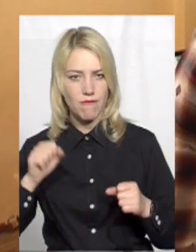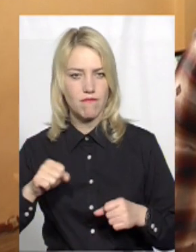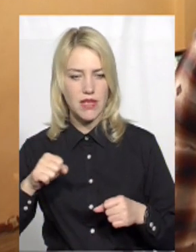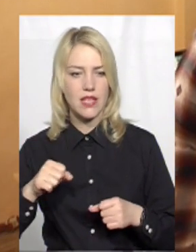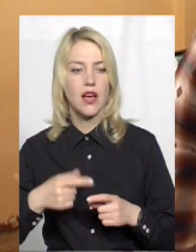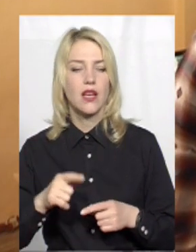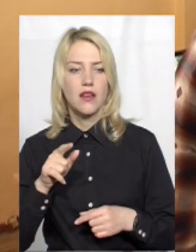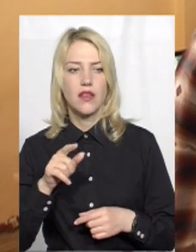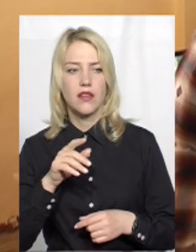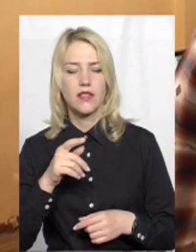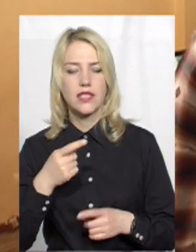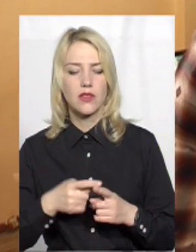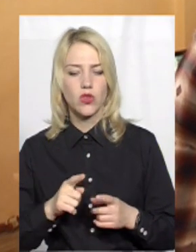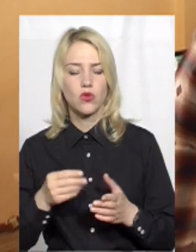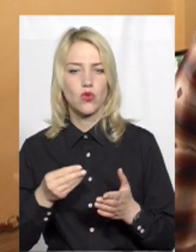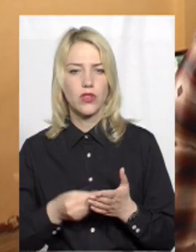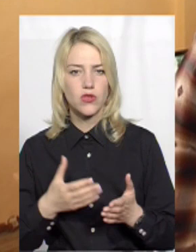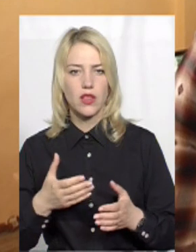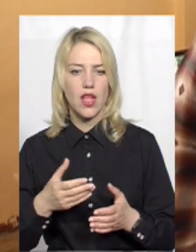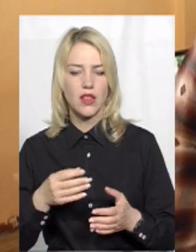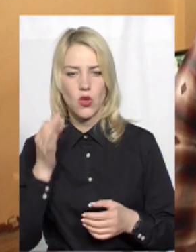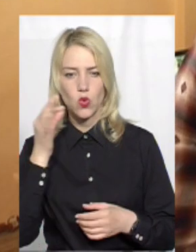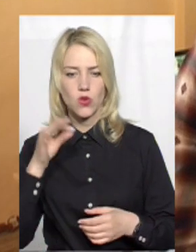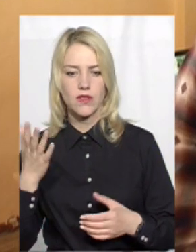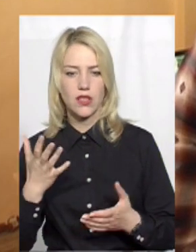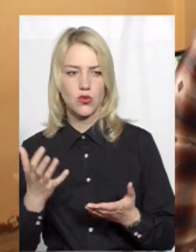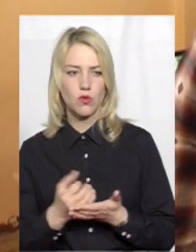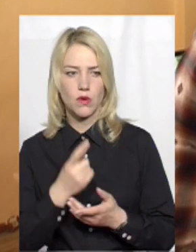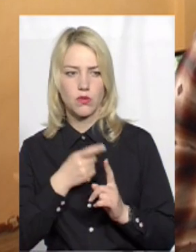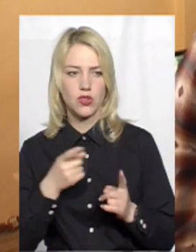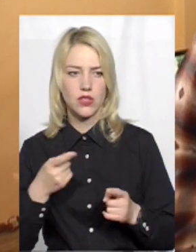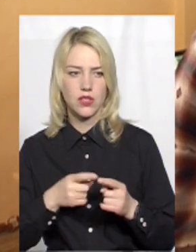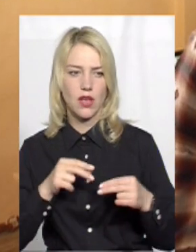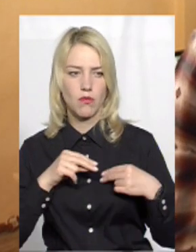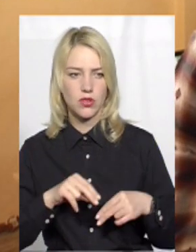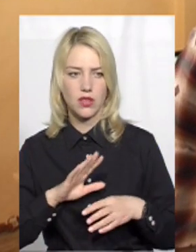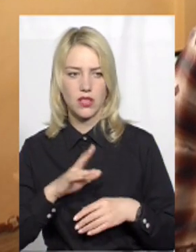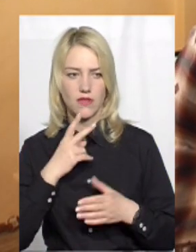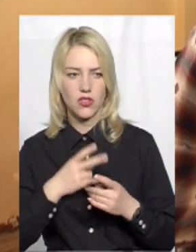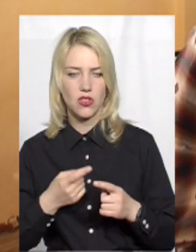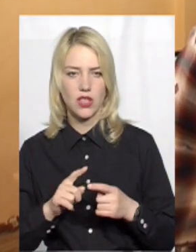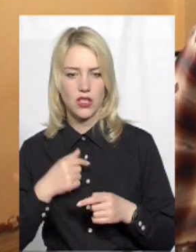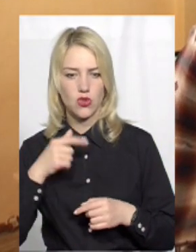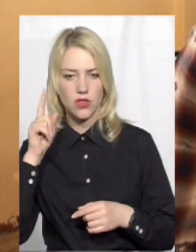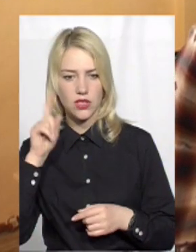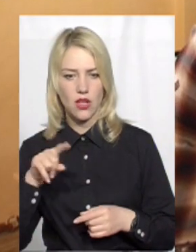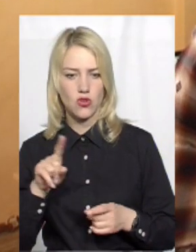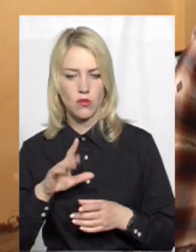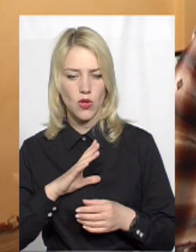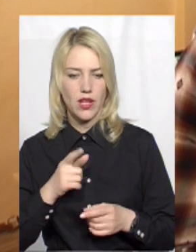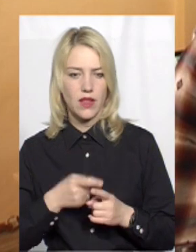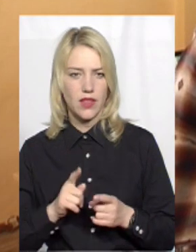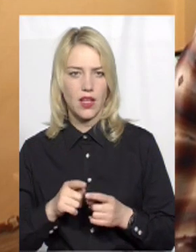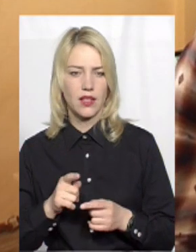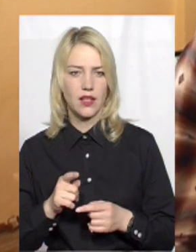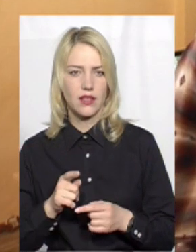це той неоцінений досвід, який в нас добуде під час цієї посади. Незважаючи на те, що знаю, що були деякі закиди на